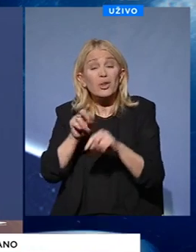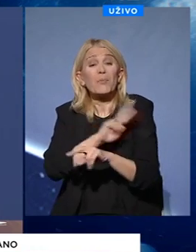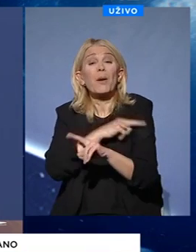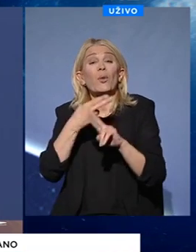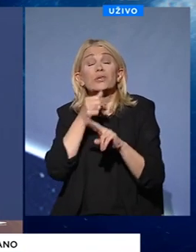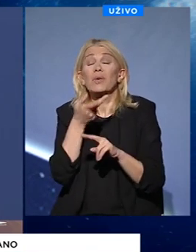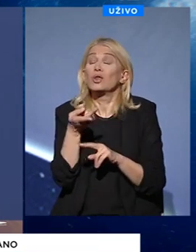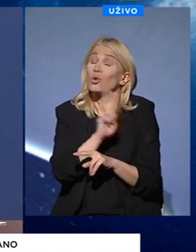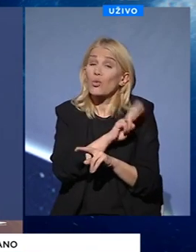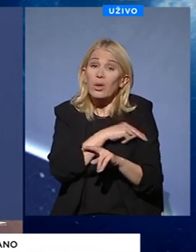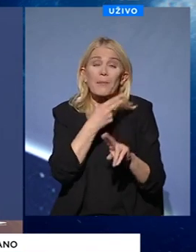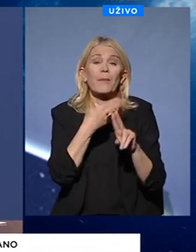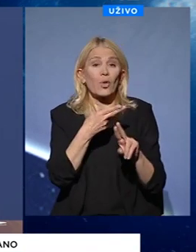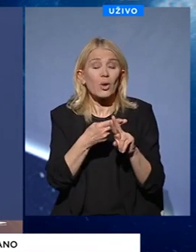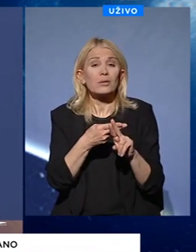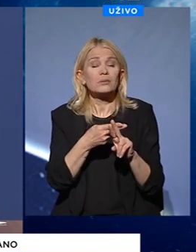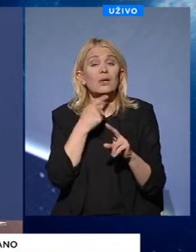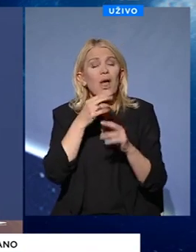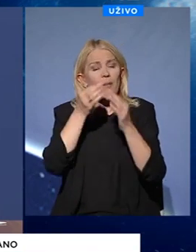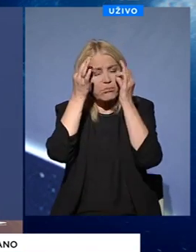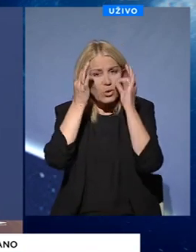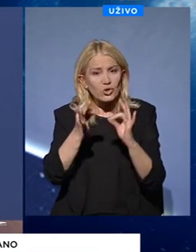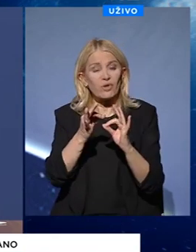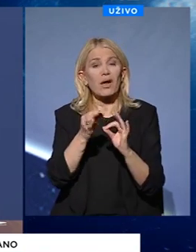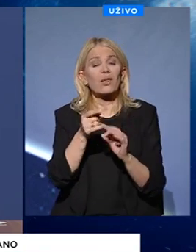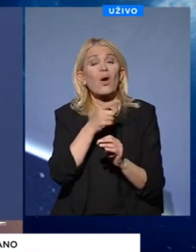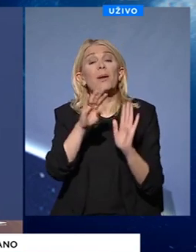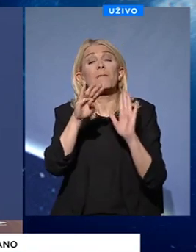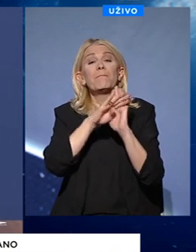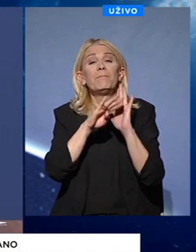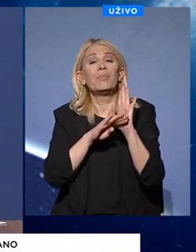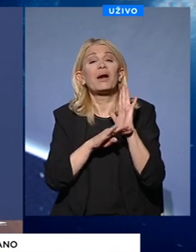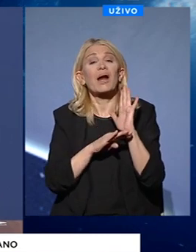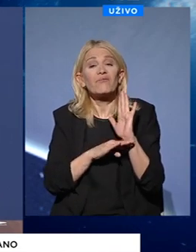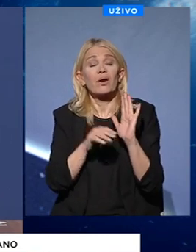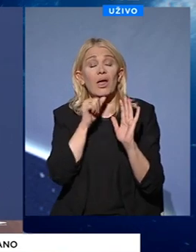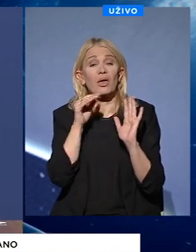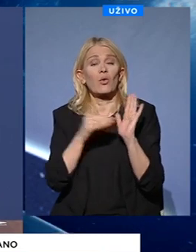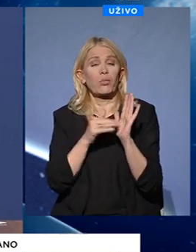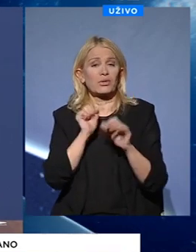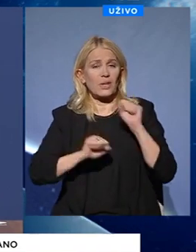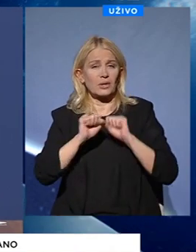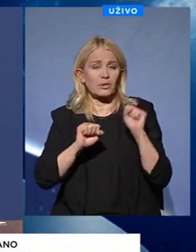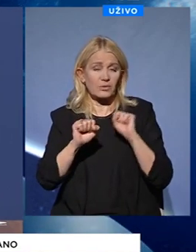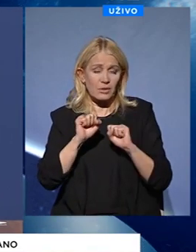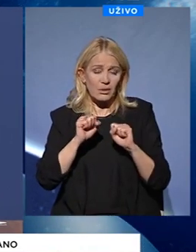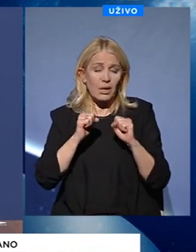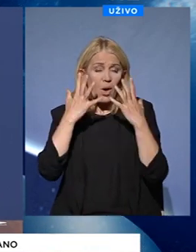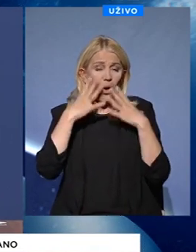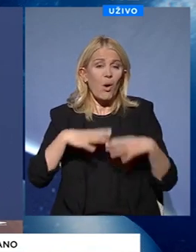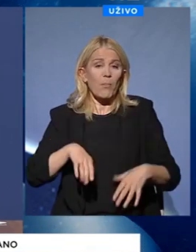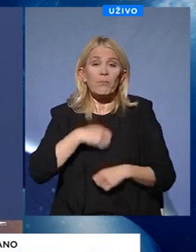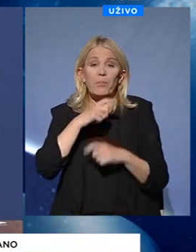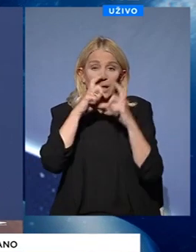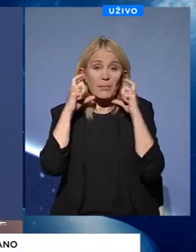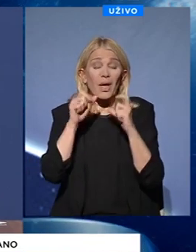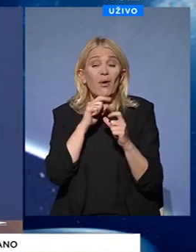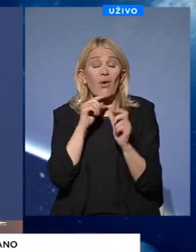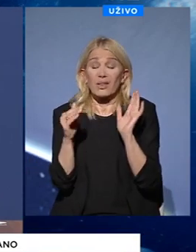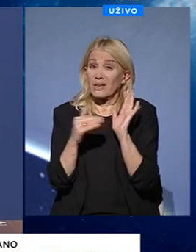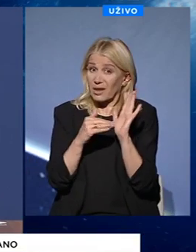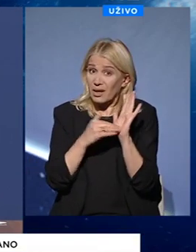drugim bolnicama je na poštovanje onih pravila i upotrebe zaštitnih sredstava koja su